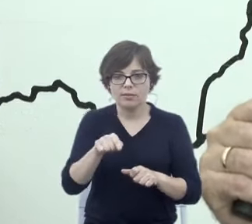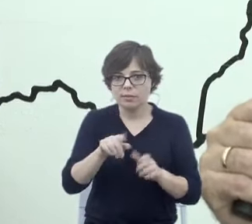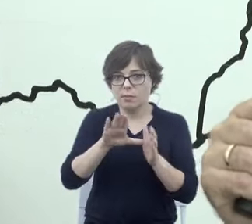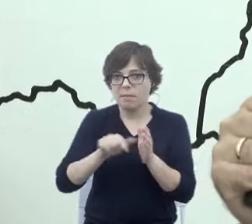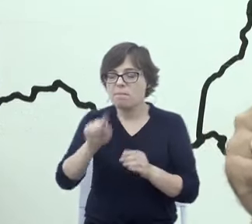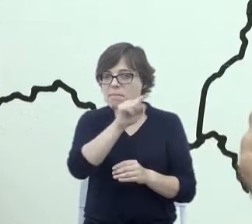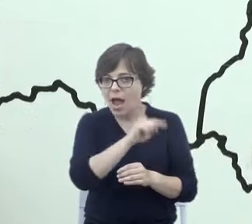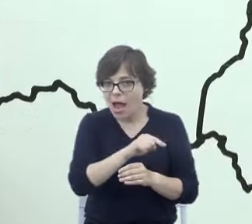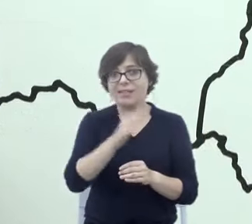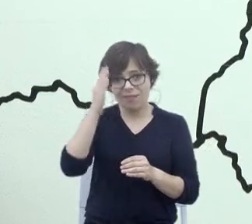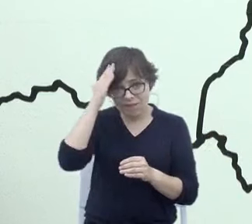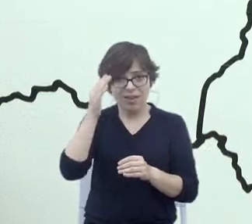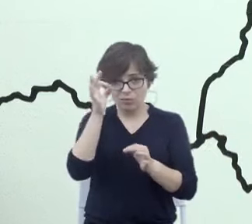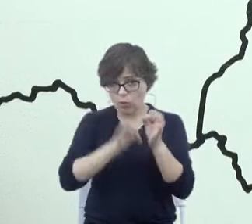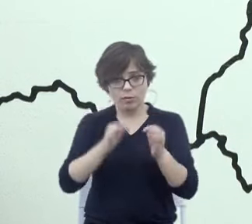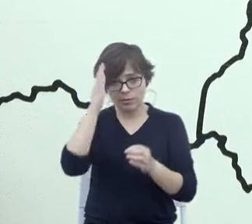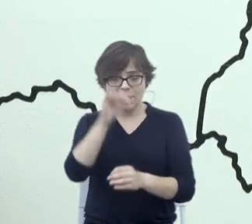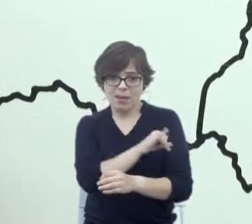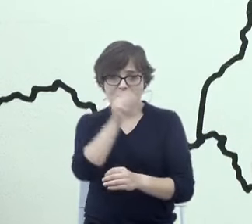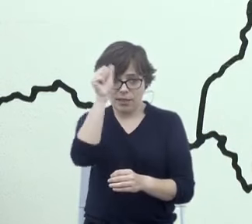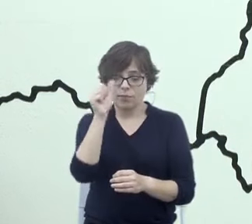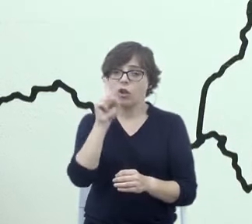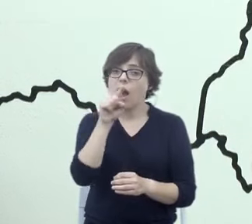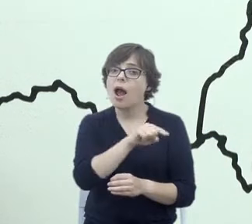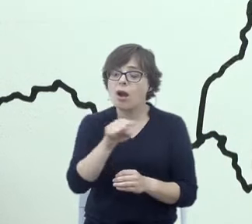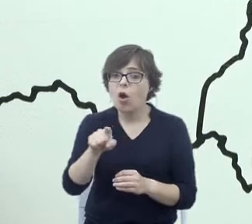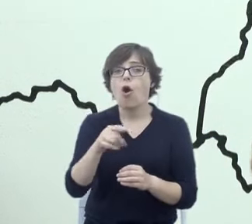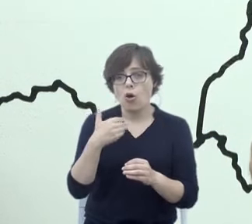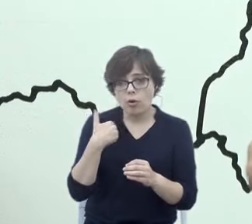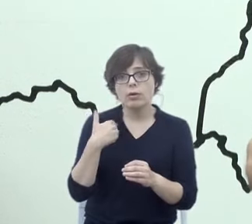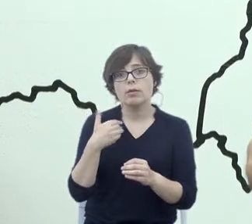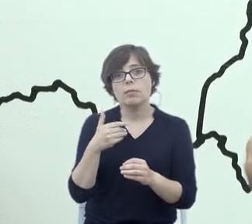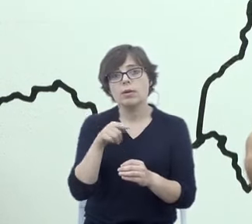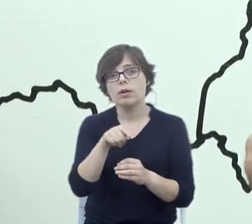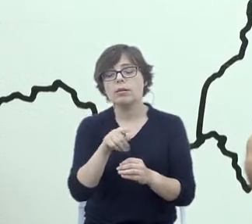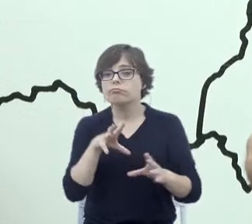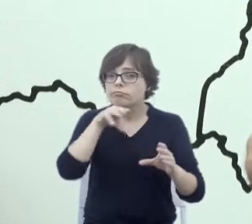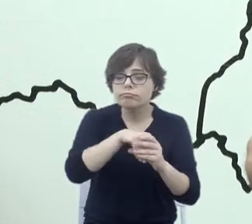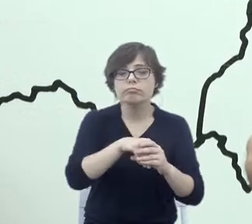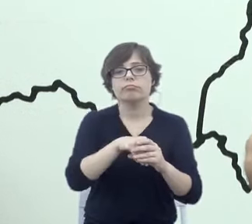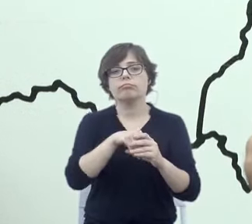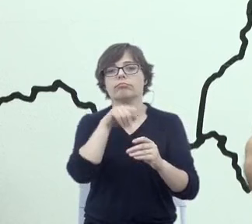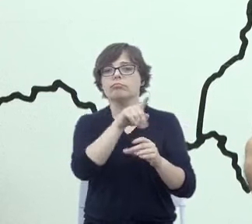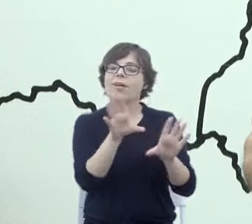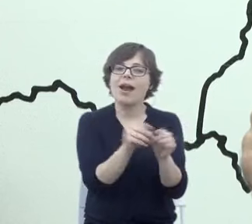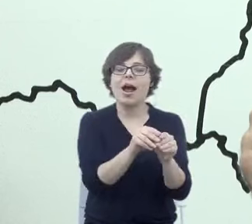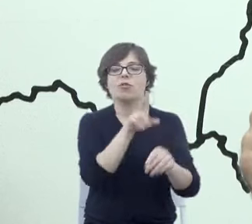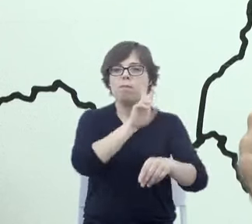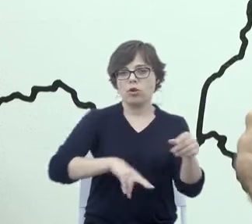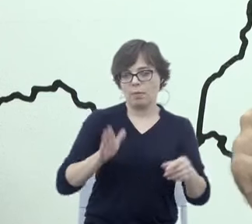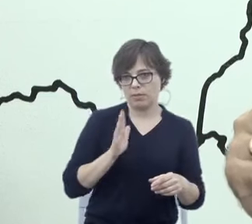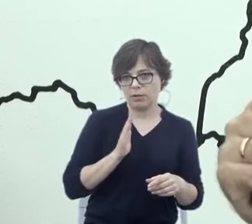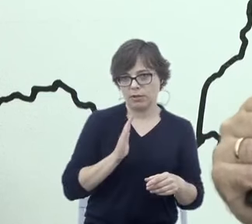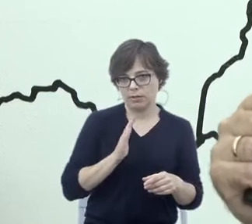miejscowości w działaniach podejmowanych przez ludzi z komand Policji Bezpieczeństwa